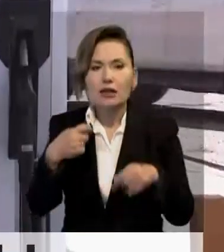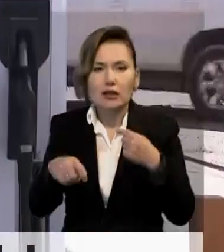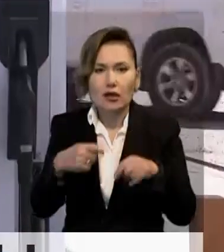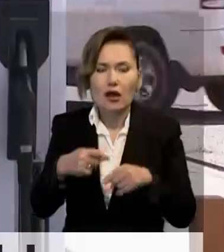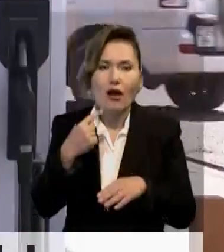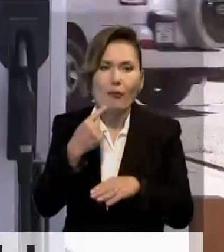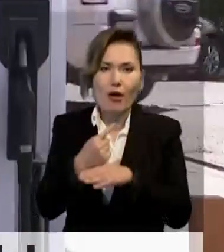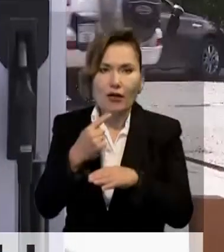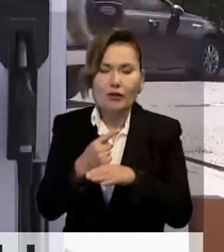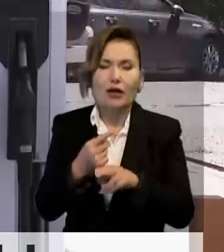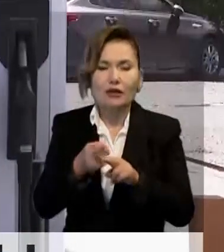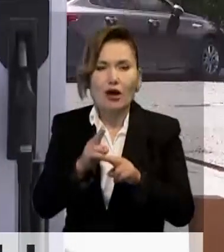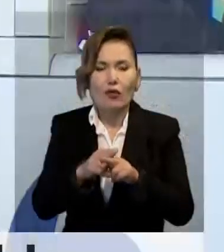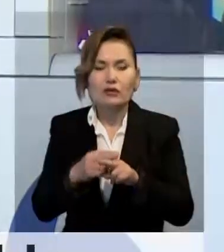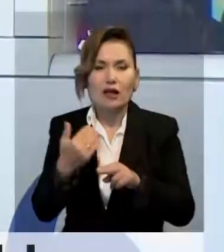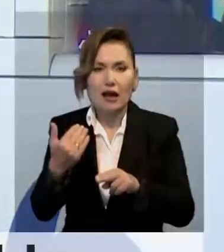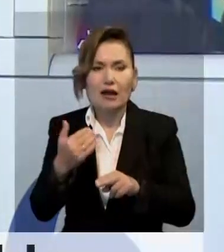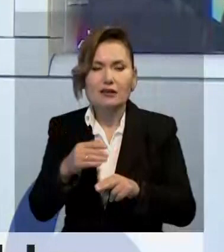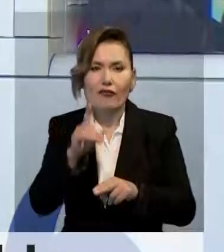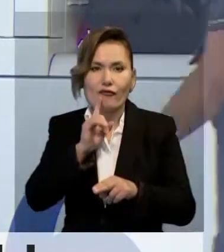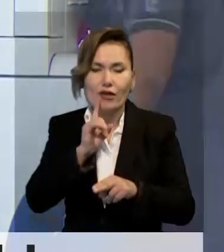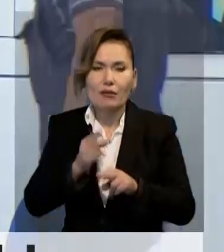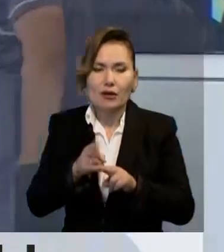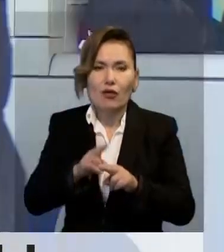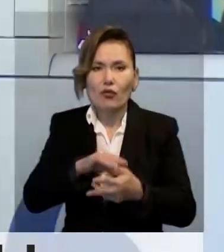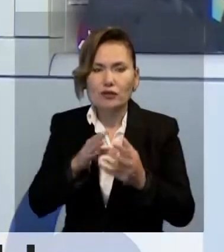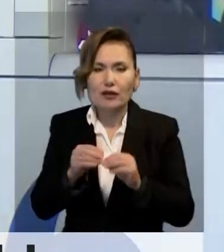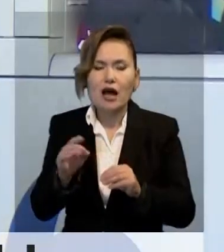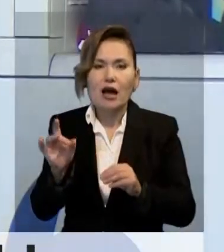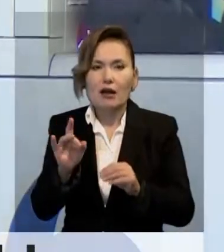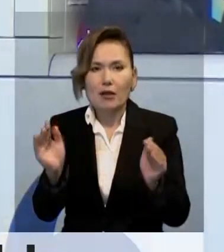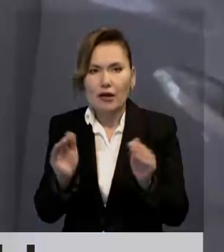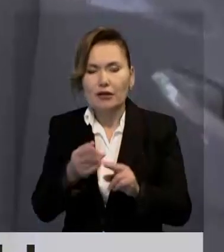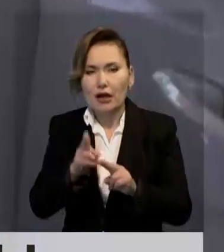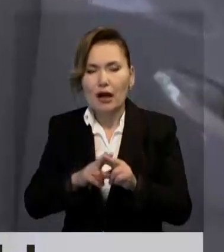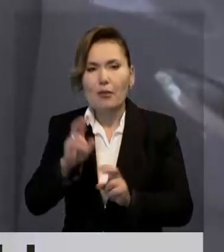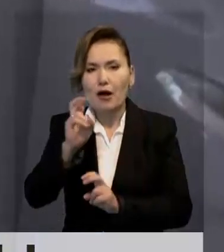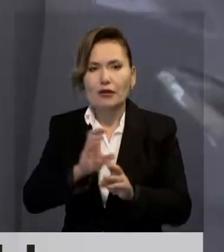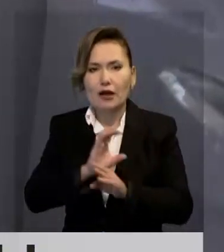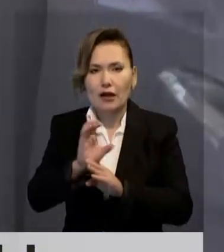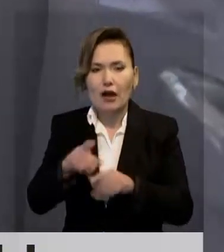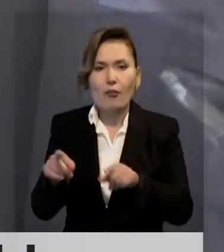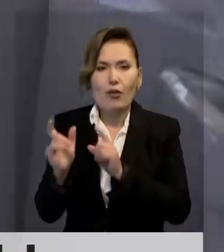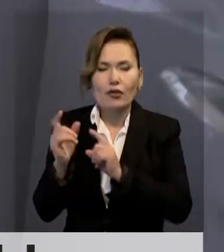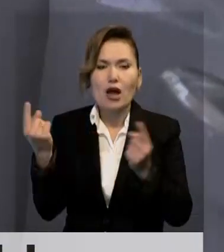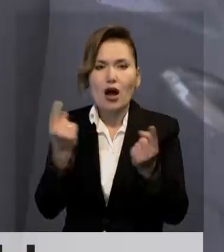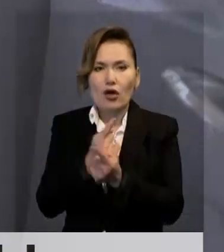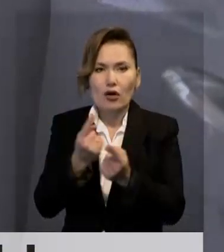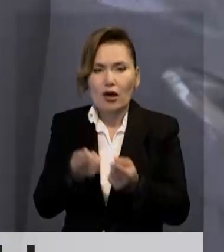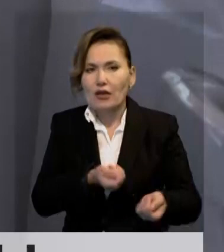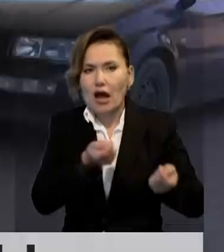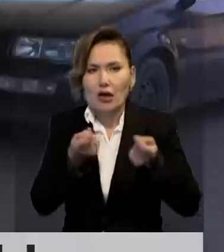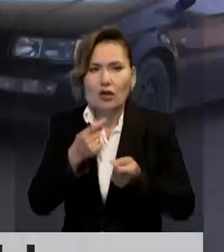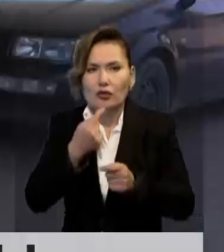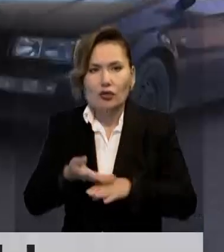бойынша шектеулер қойылған. Мұнай өңдеу зауыттары отында қажетті мөлшерде өндірсе де, логистика жағынан қиындықтар туындап отыр, дейді